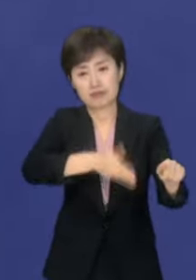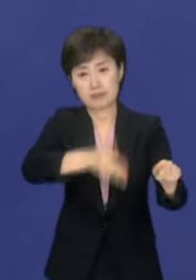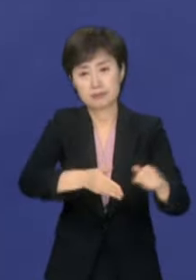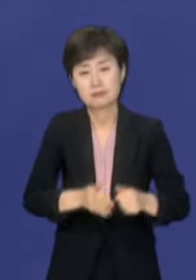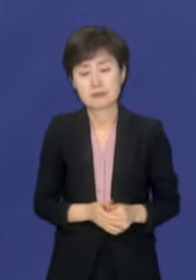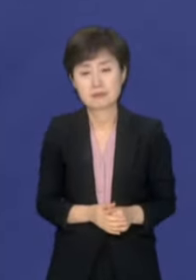니다